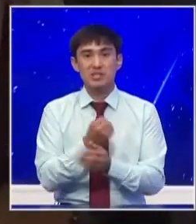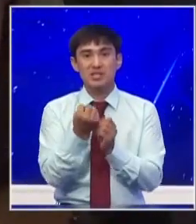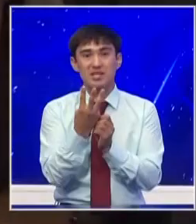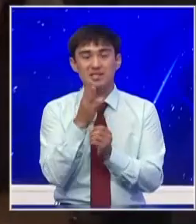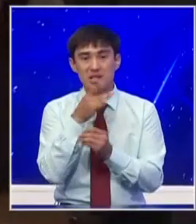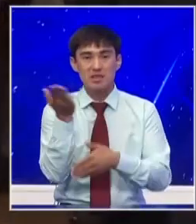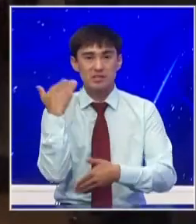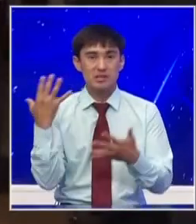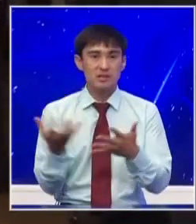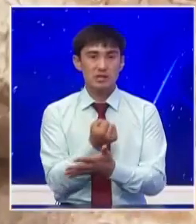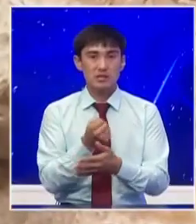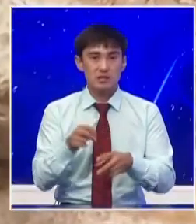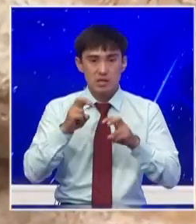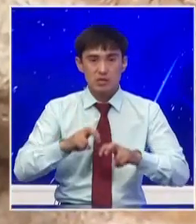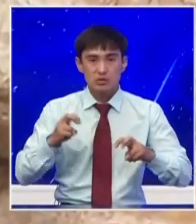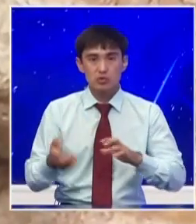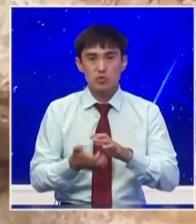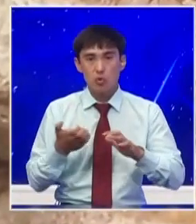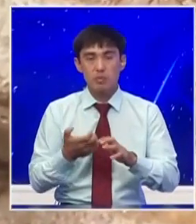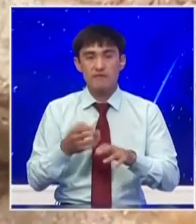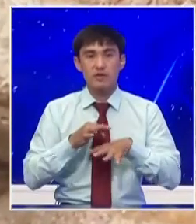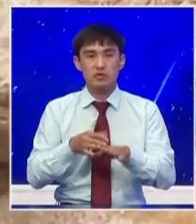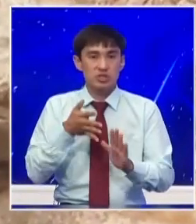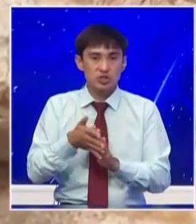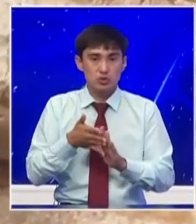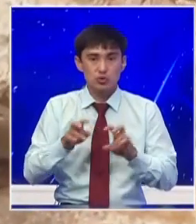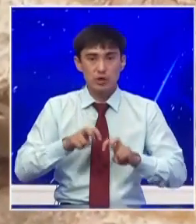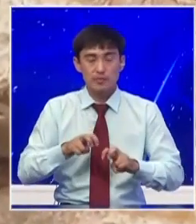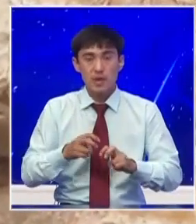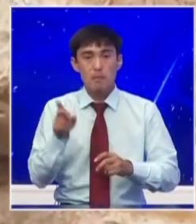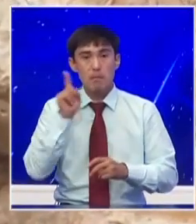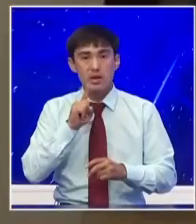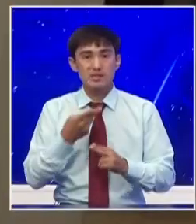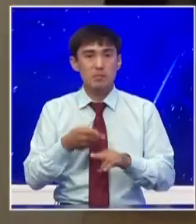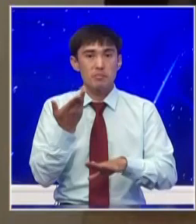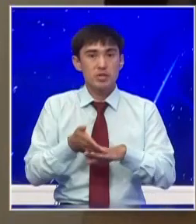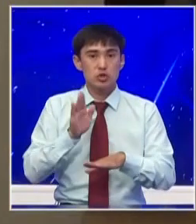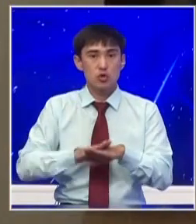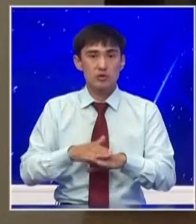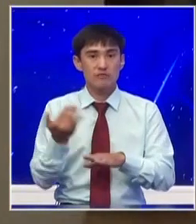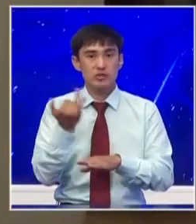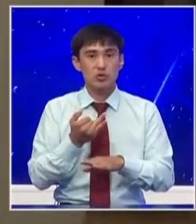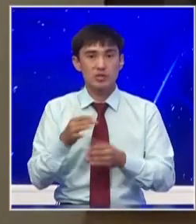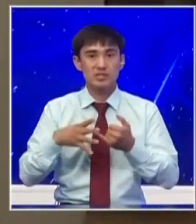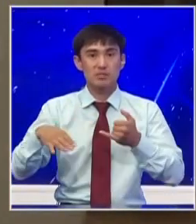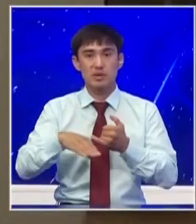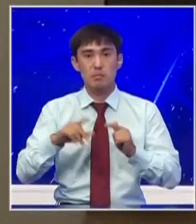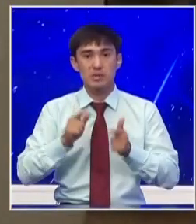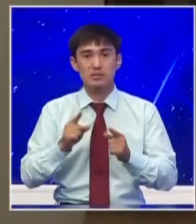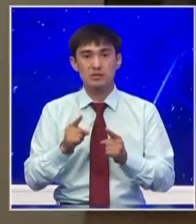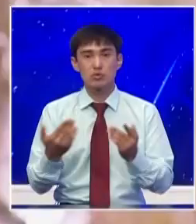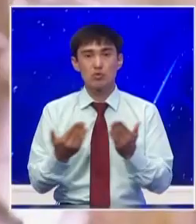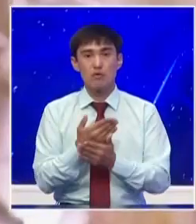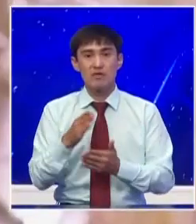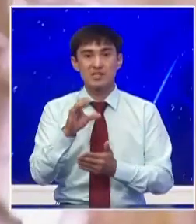назад. С тех пор ведутся их раскопки и тщательное изучение. Пока что самым тяжелым существом в истории Земли признан